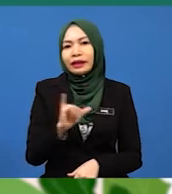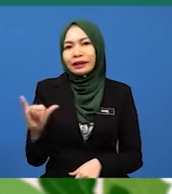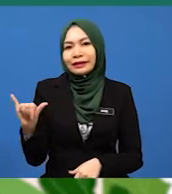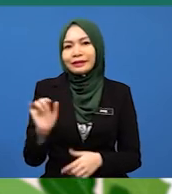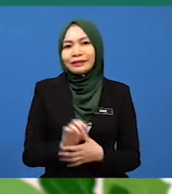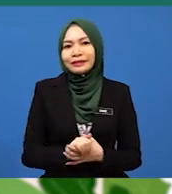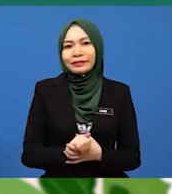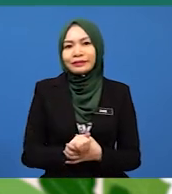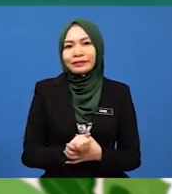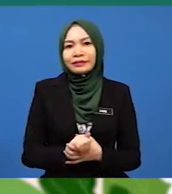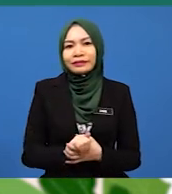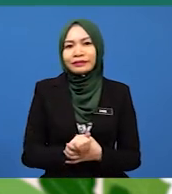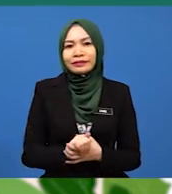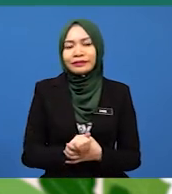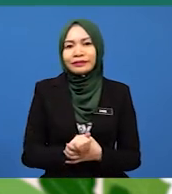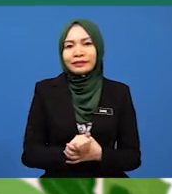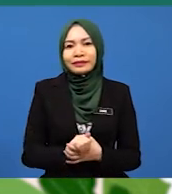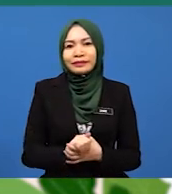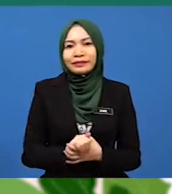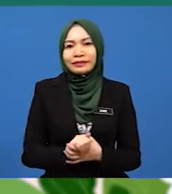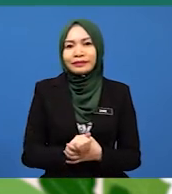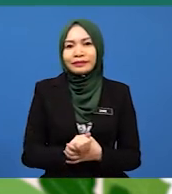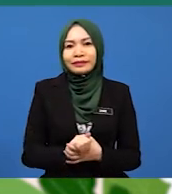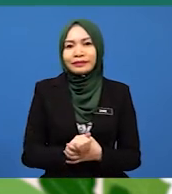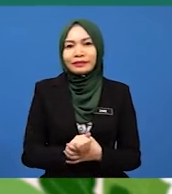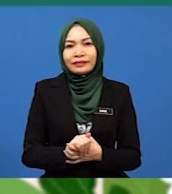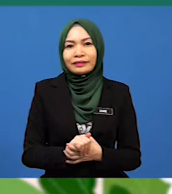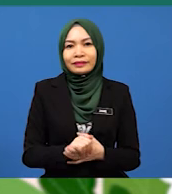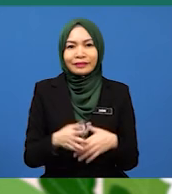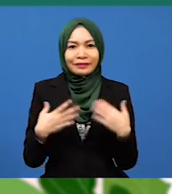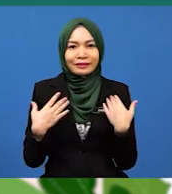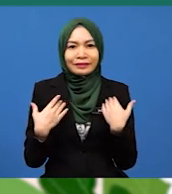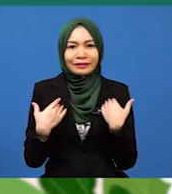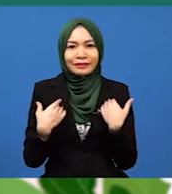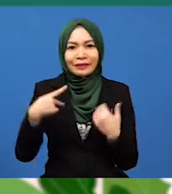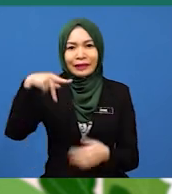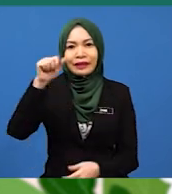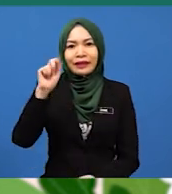Sebelum cikgu mengundur diri, dengarkan serangkap pantun.